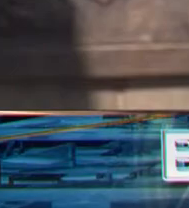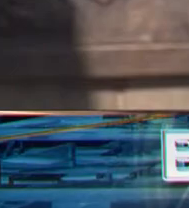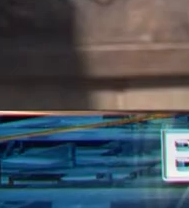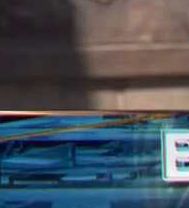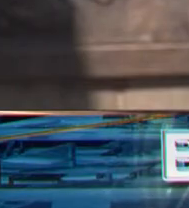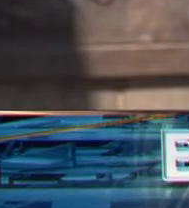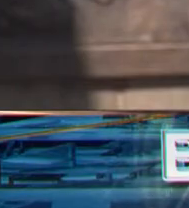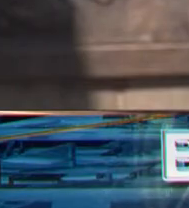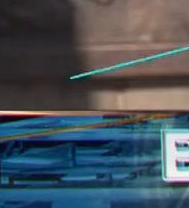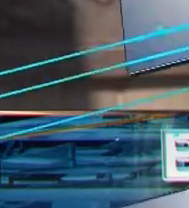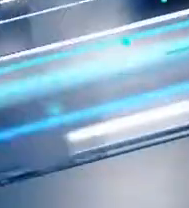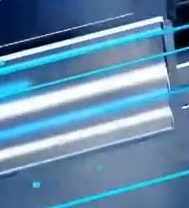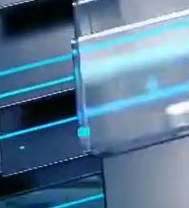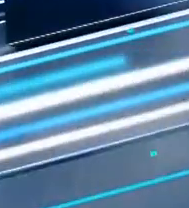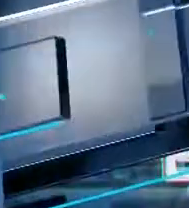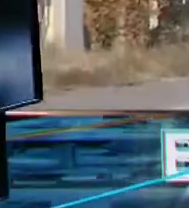қатысты.